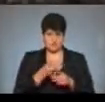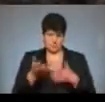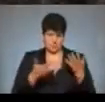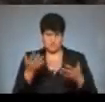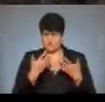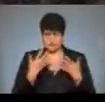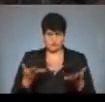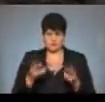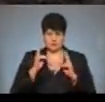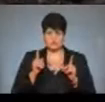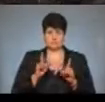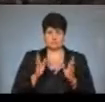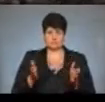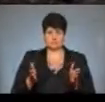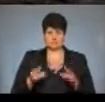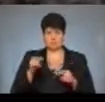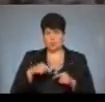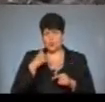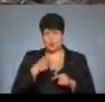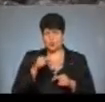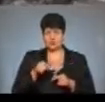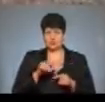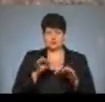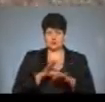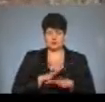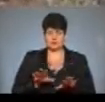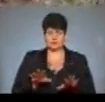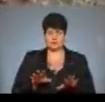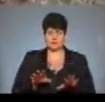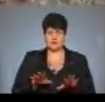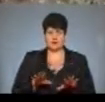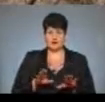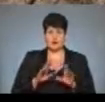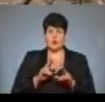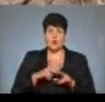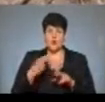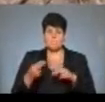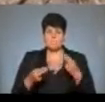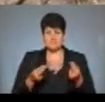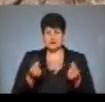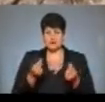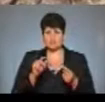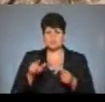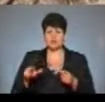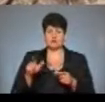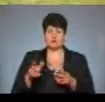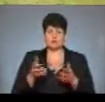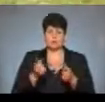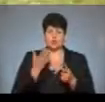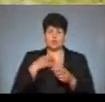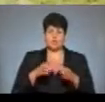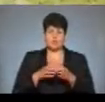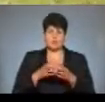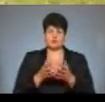ти що, я не знаю, що то буде. Того року то вже не буде ніц. Компенсацію люди отримають після того, коли громада отримає довідку